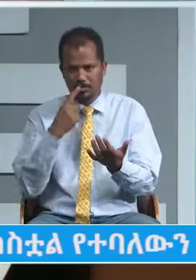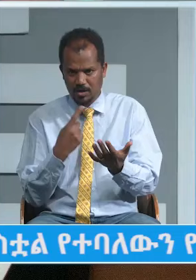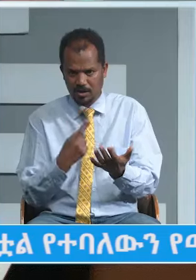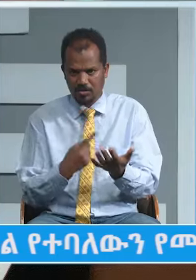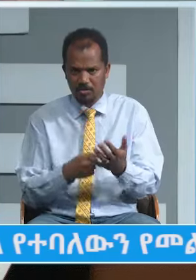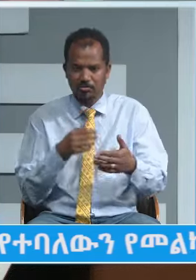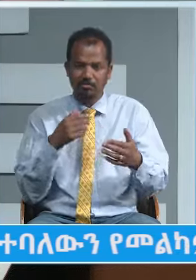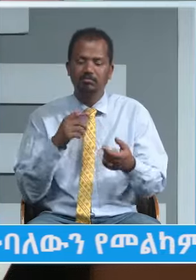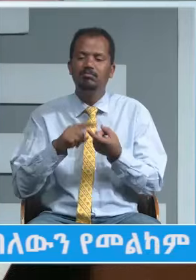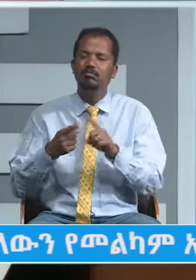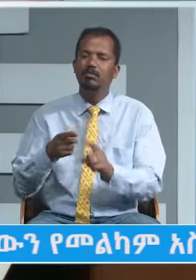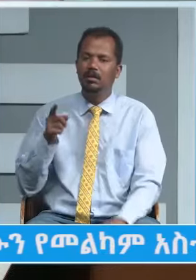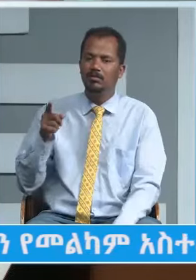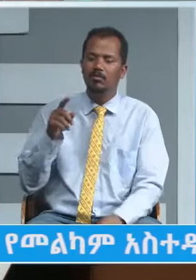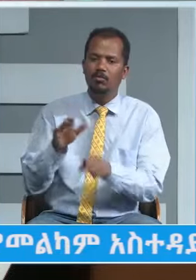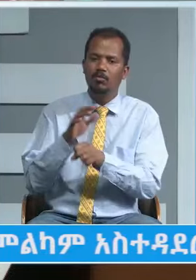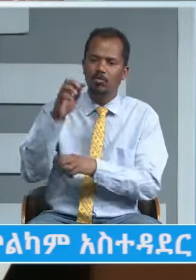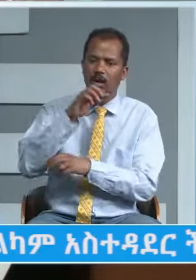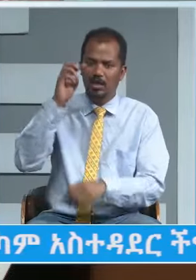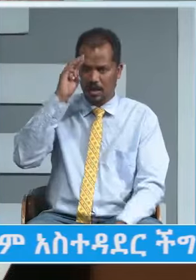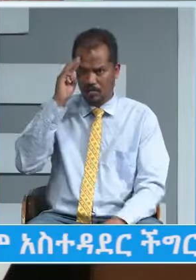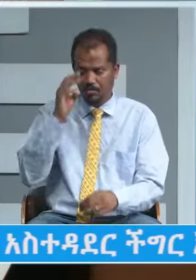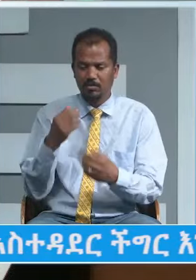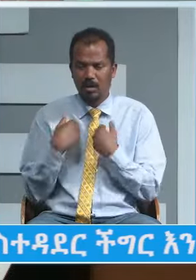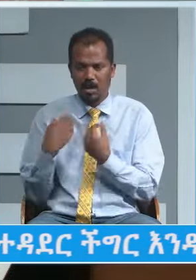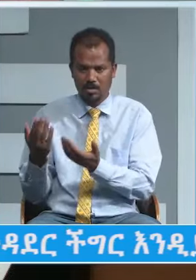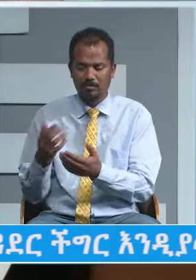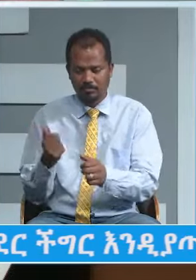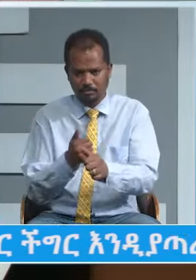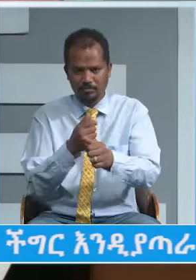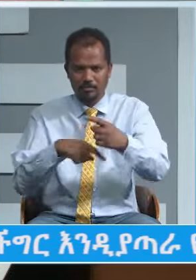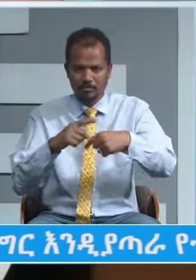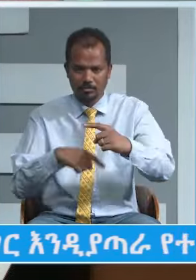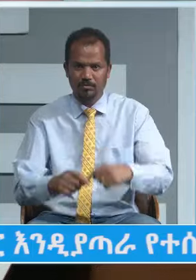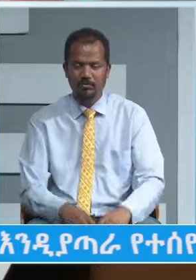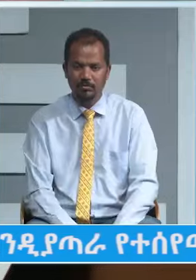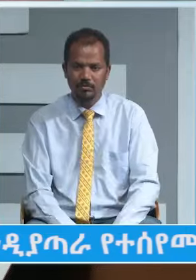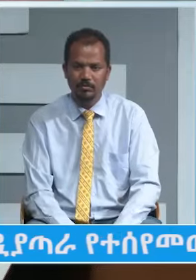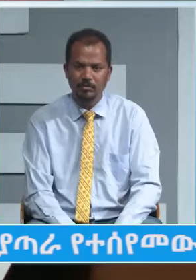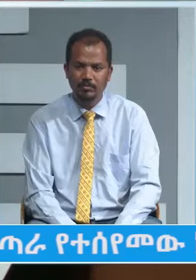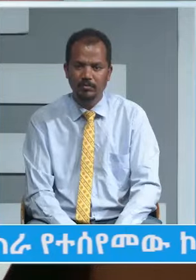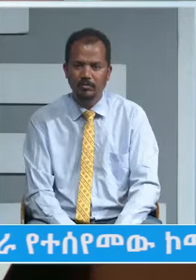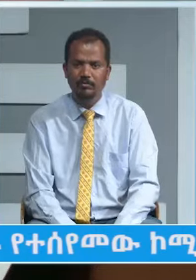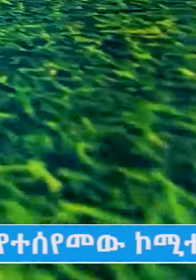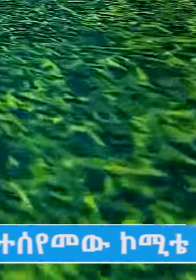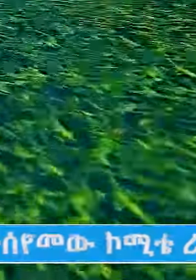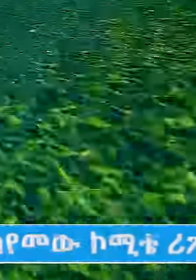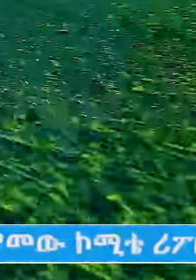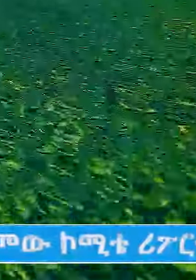የስፖርት መረጃዎችን ሊያደርስን ባልደረባችን ሙሉቀን ሰለሞን ስቱዲዮ እየጠበቀን ይገኛል። ተከታትለን እንመለስ።